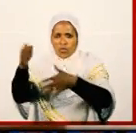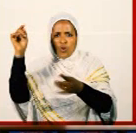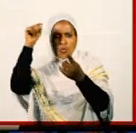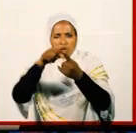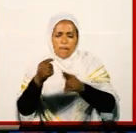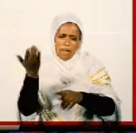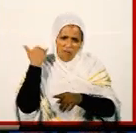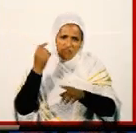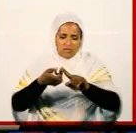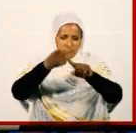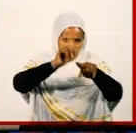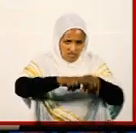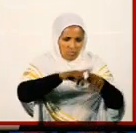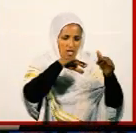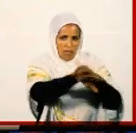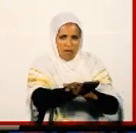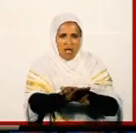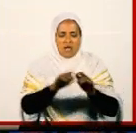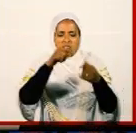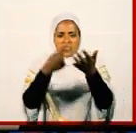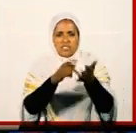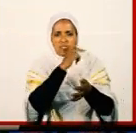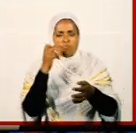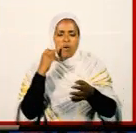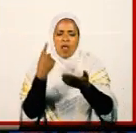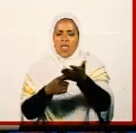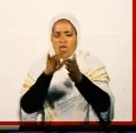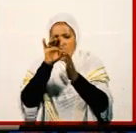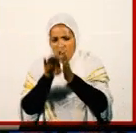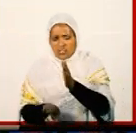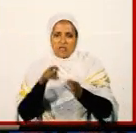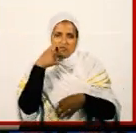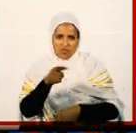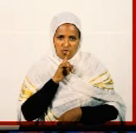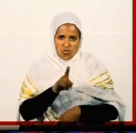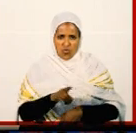ያንሳታል ስትል ነው ያንሳታል። ምእመናን ከዚህ በላይም ቢጾሙ ይፈልጋሉ።